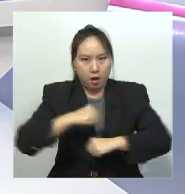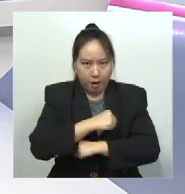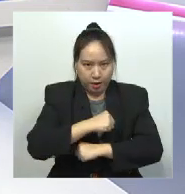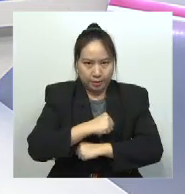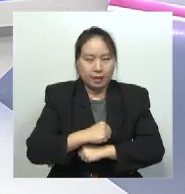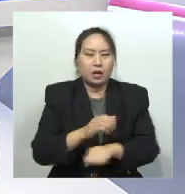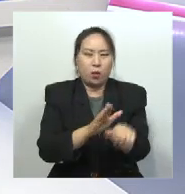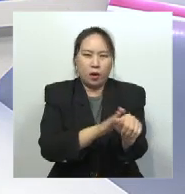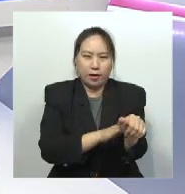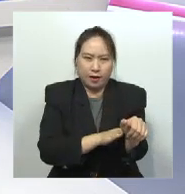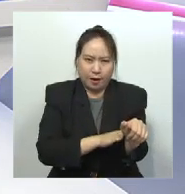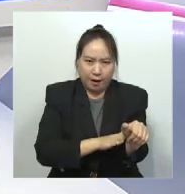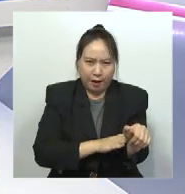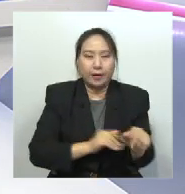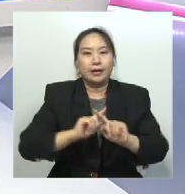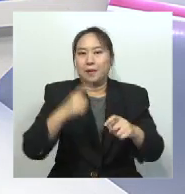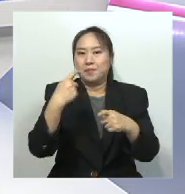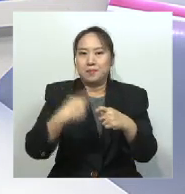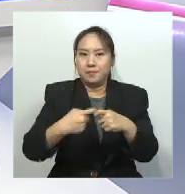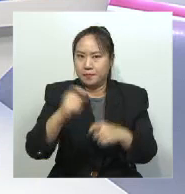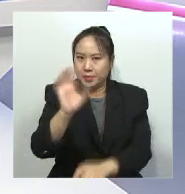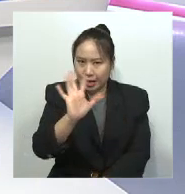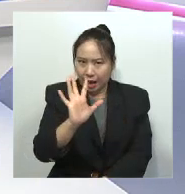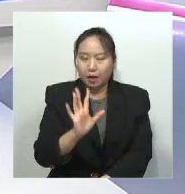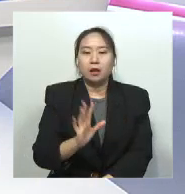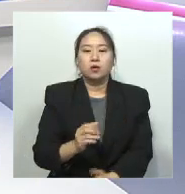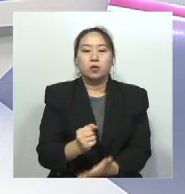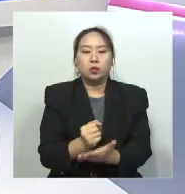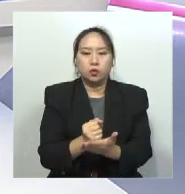ยากนานสักหน่อยแต่ว่าไม่ได้ยากเกินความสามารถป้องกัน